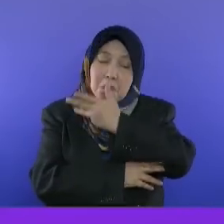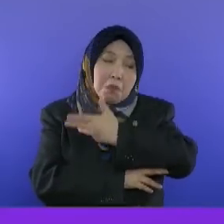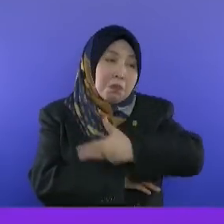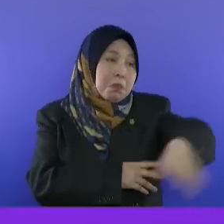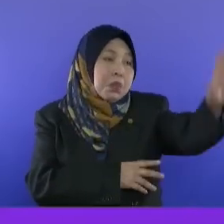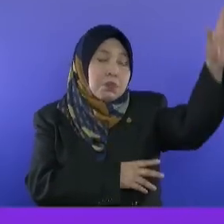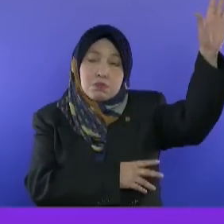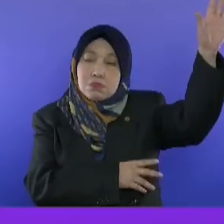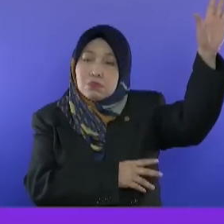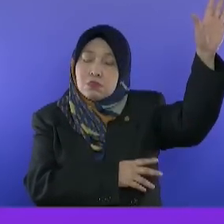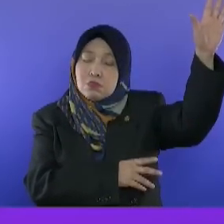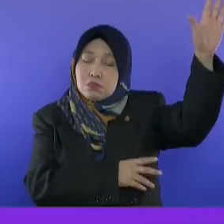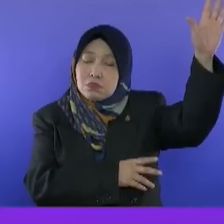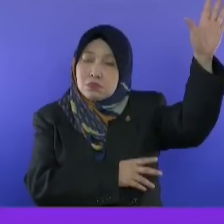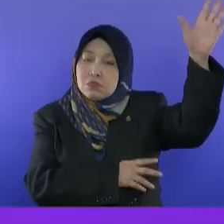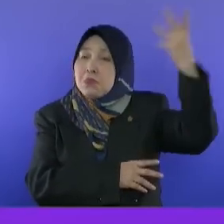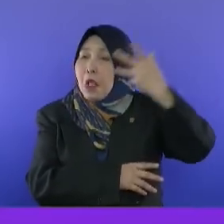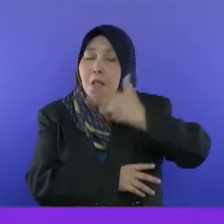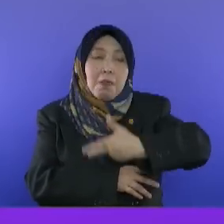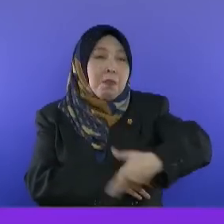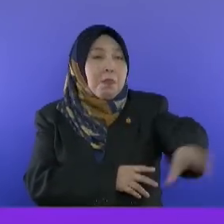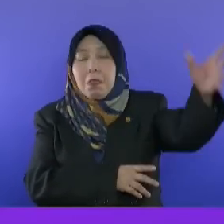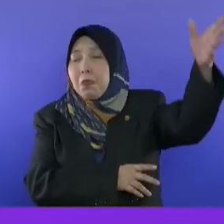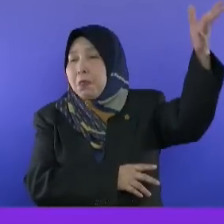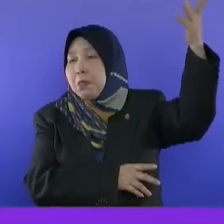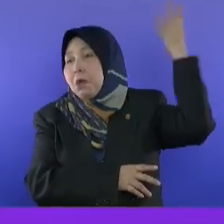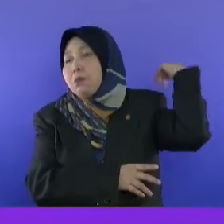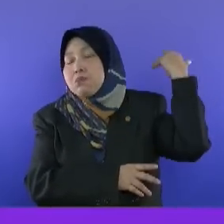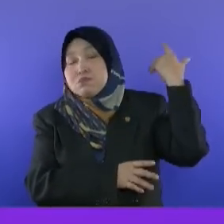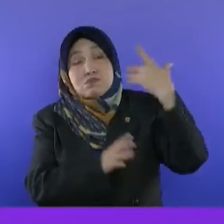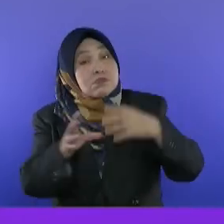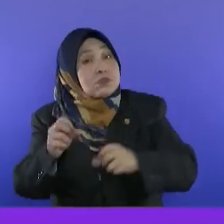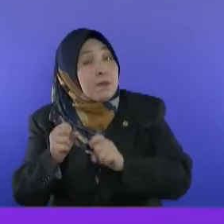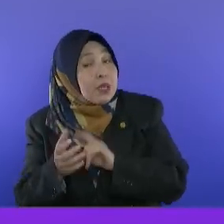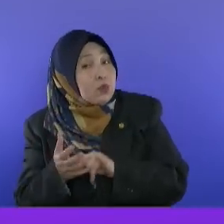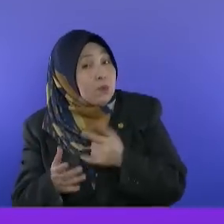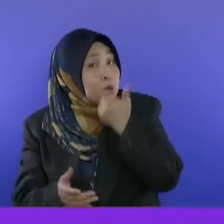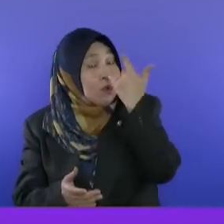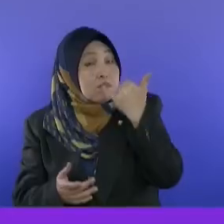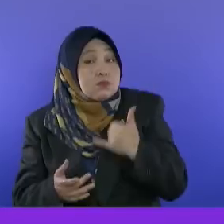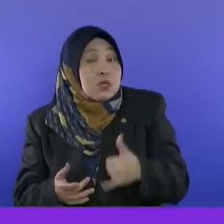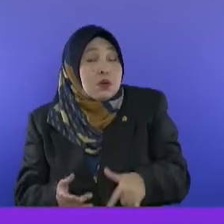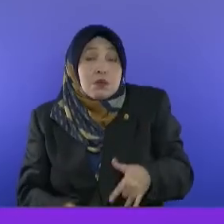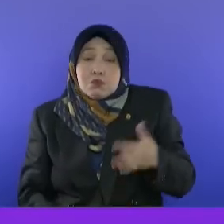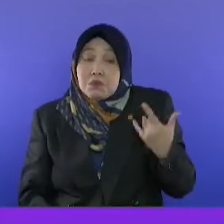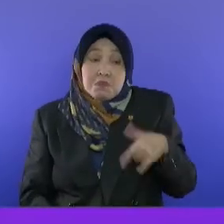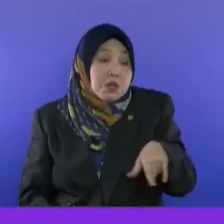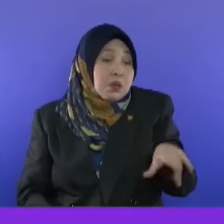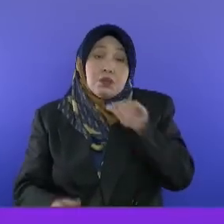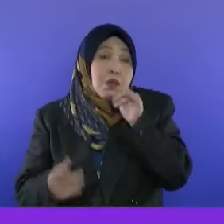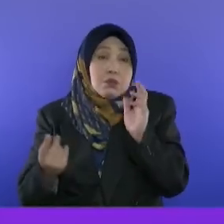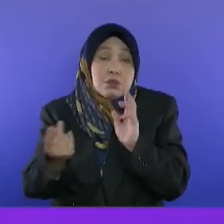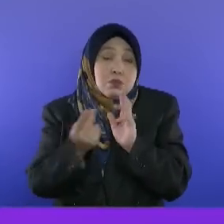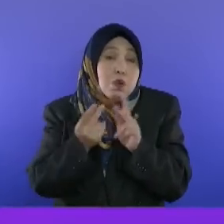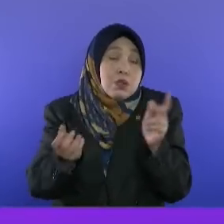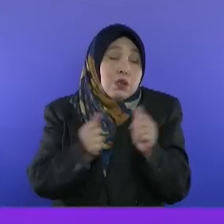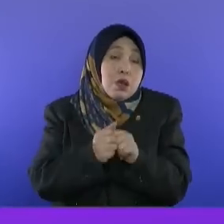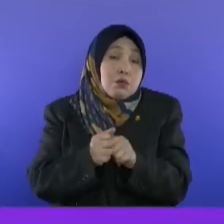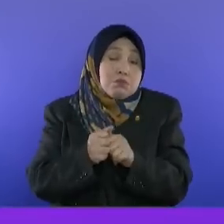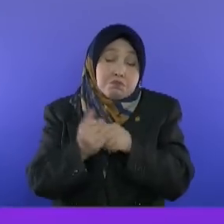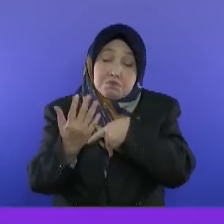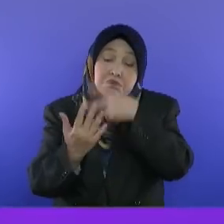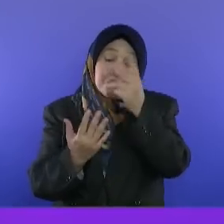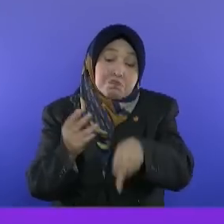lemparkan ke belakang ya apa yang mereka dapat itu karena mereka merasakan ini tidak bersesuaian dengan agenda mereka